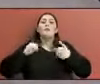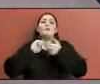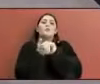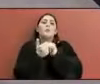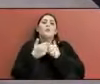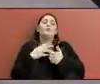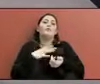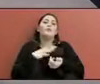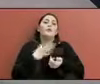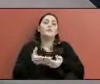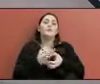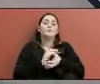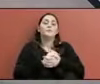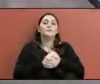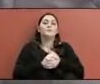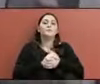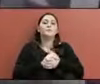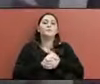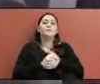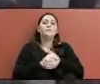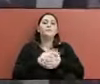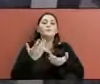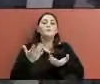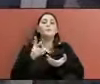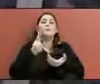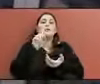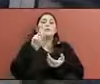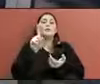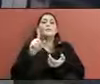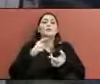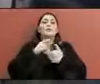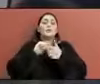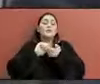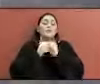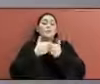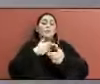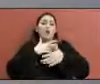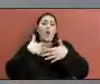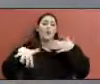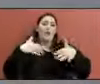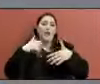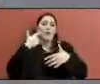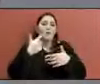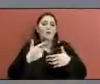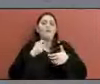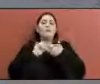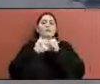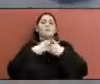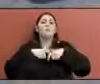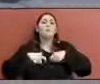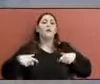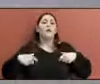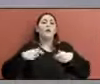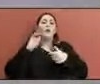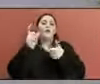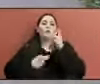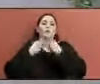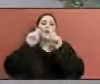bizim. Yani 21 tane engelli Kocaeli'de milli sporcumuz var. Belki de görüntülerde geçecek